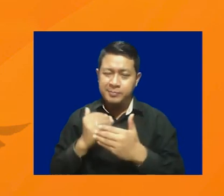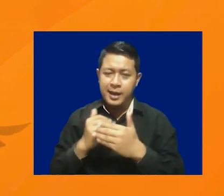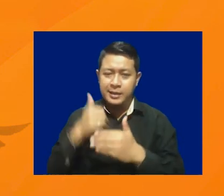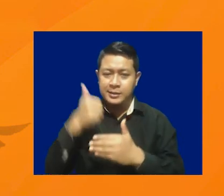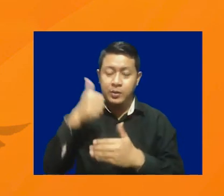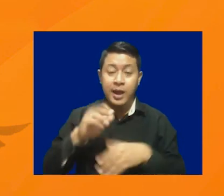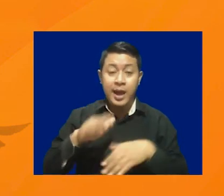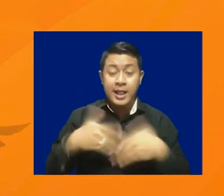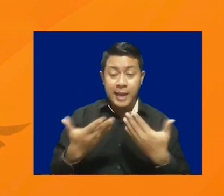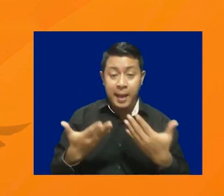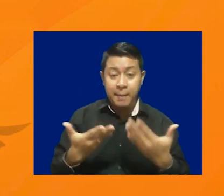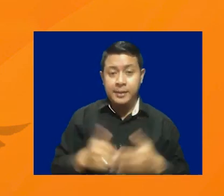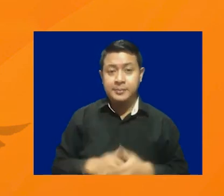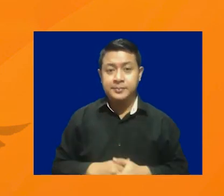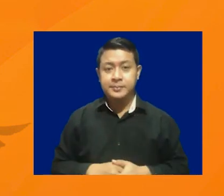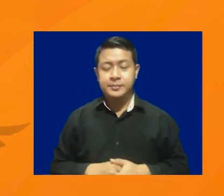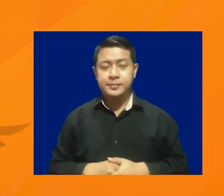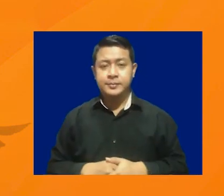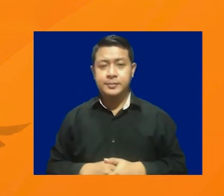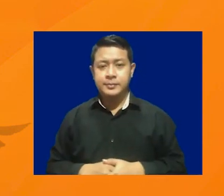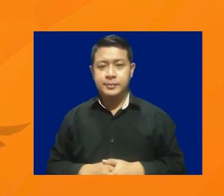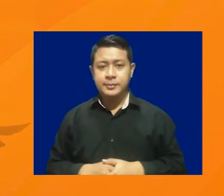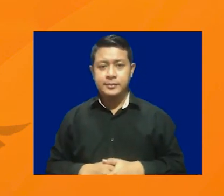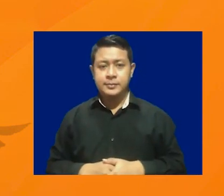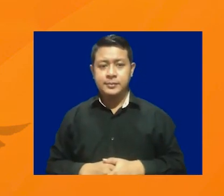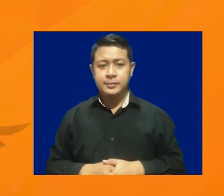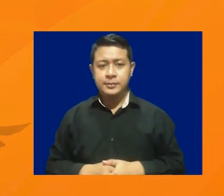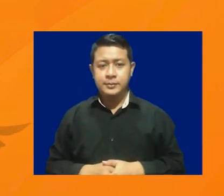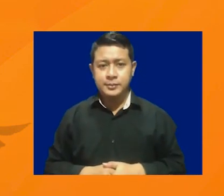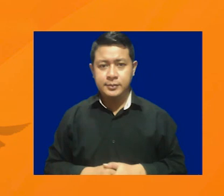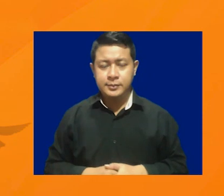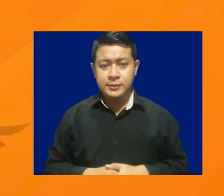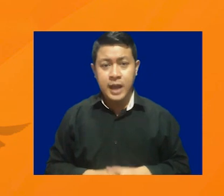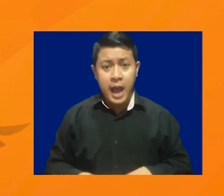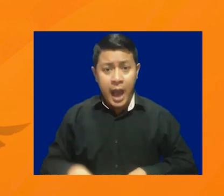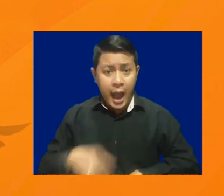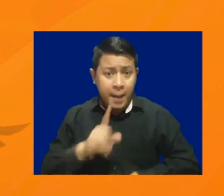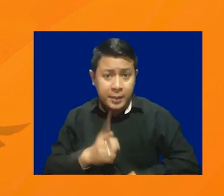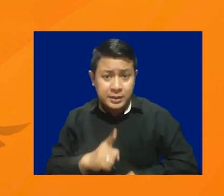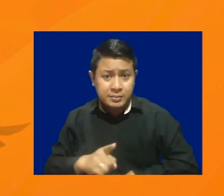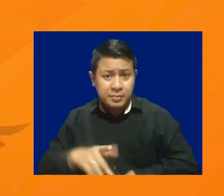Bahkan mendekati sempurna. Tetapi dalam realitanya,